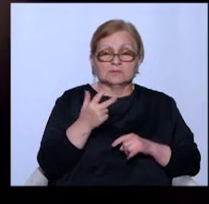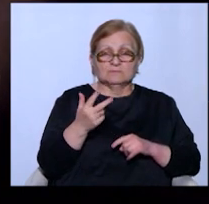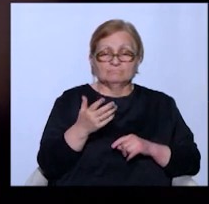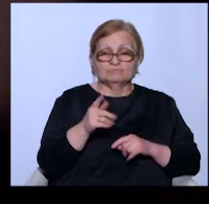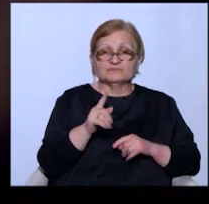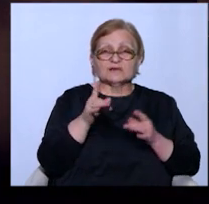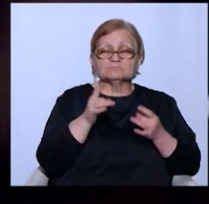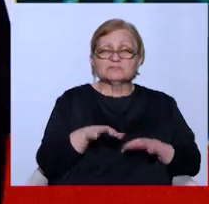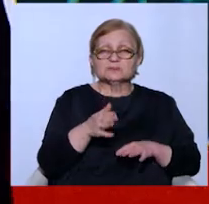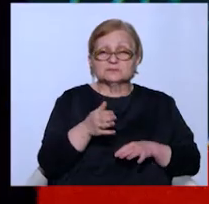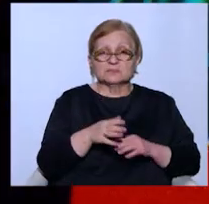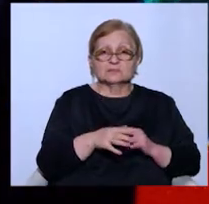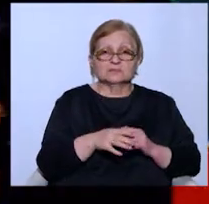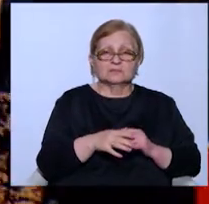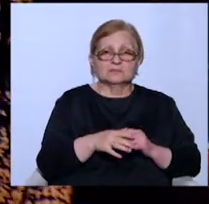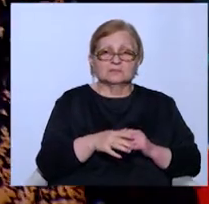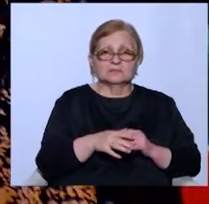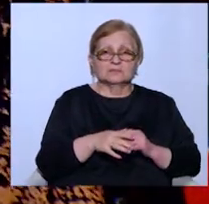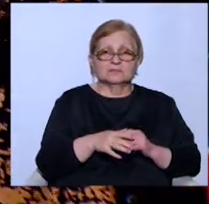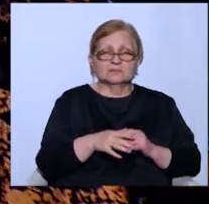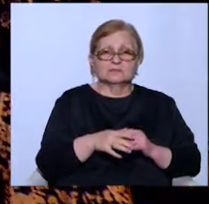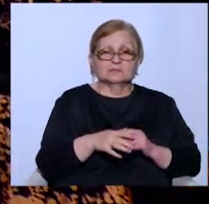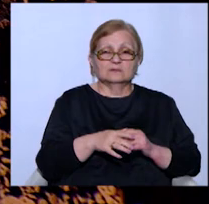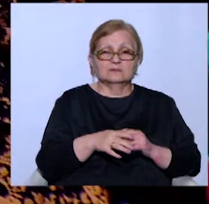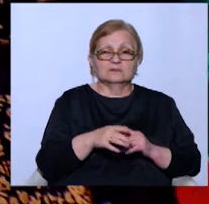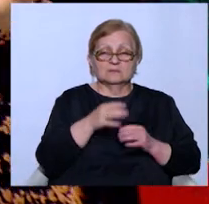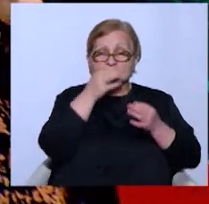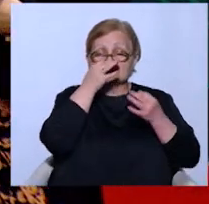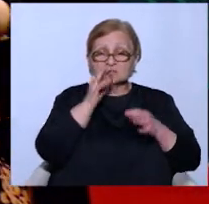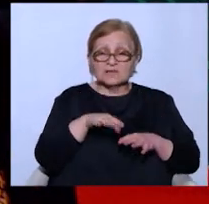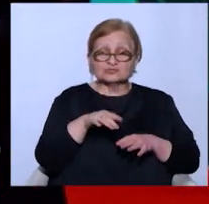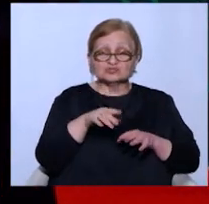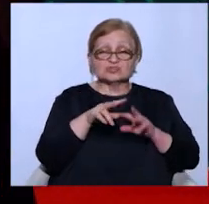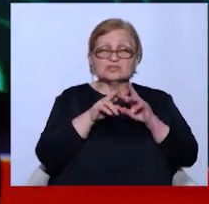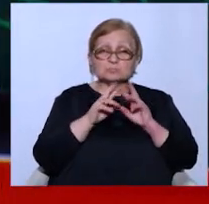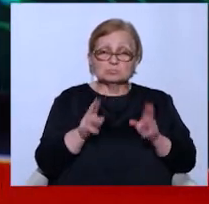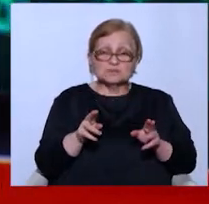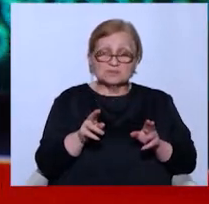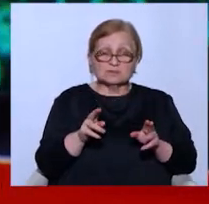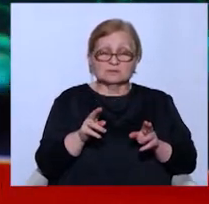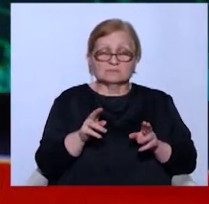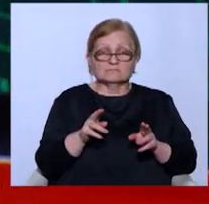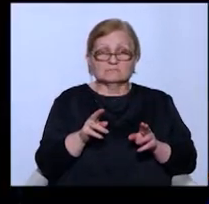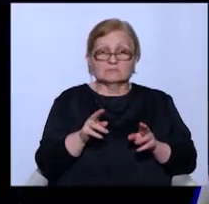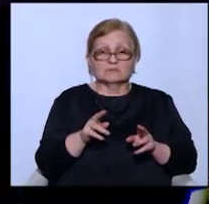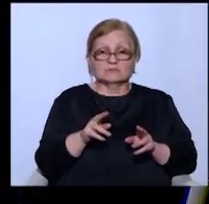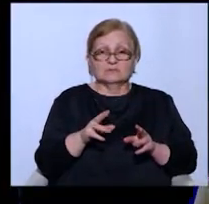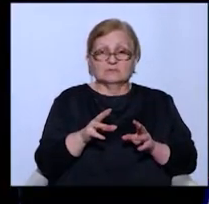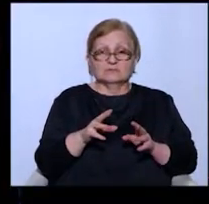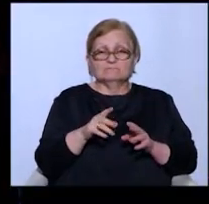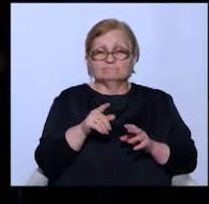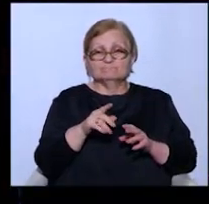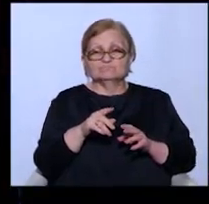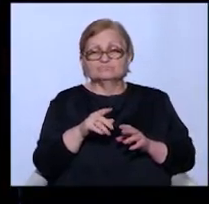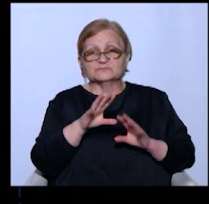და რამდენი დარჩა? აი ამის მე ამოცანა ნახეთ, რაც გვქონდა დარჩა იმდენივე, აი ეს რაც დარჩა, რაც ჰქონდა იმას